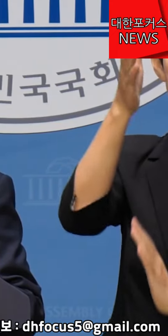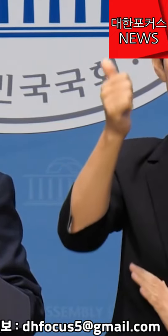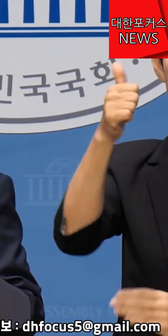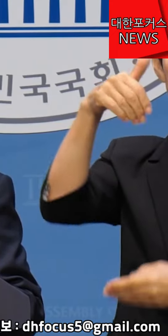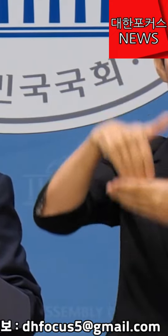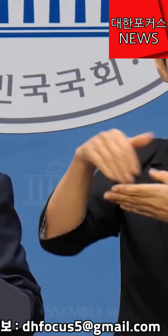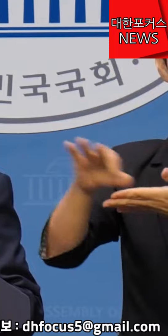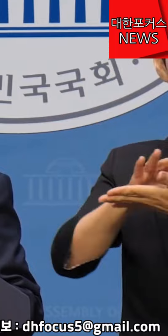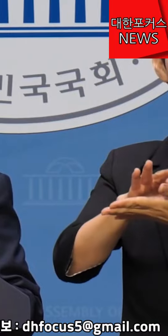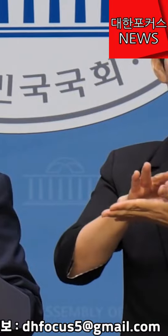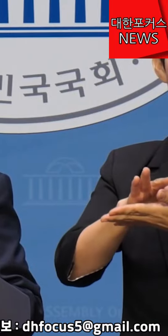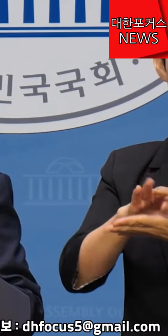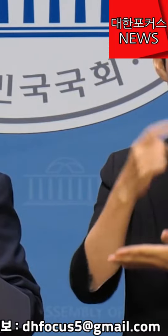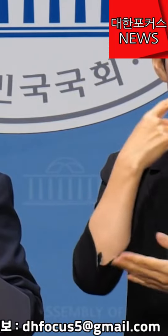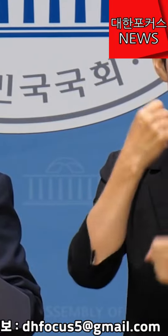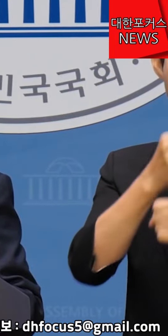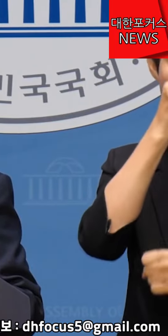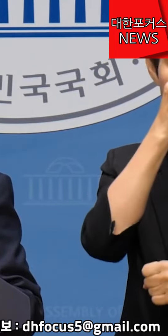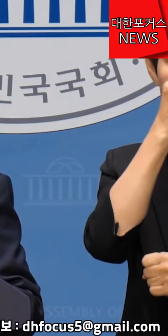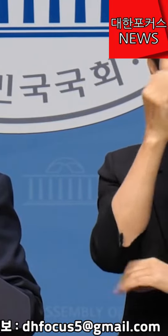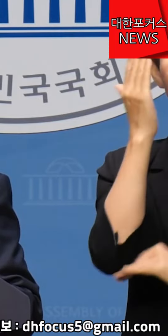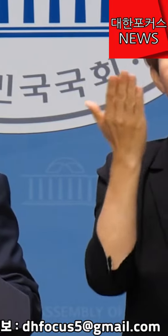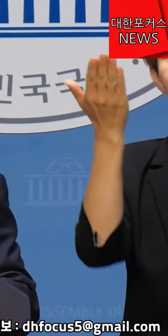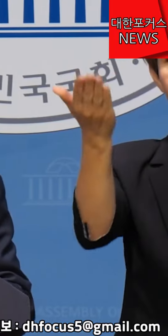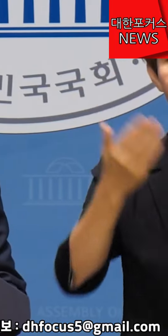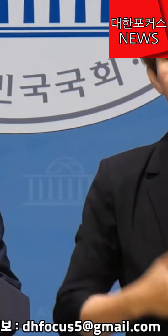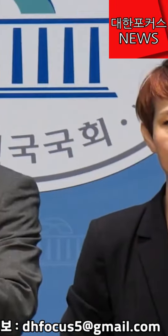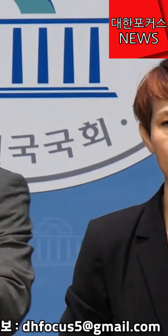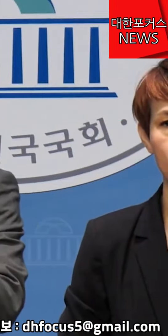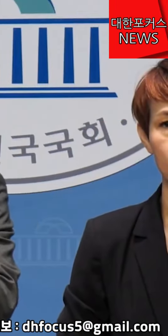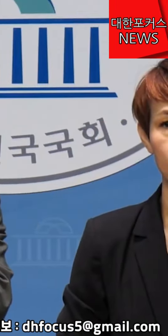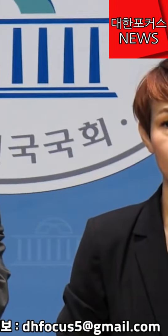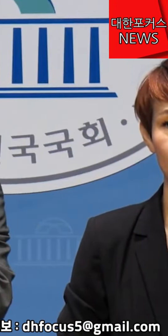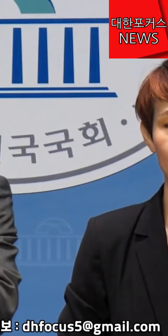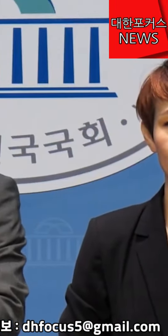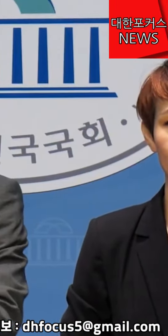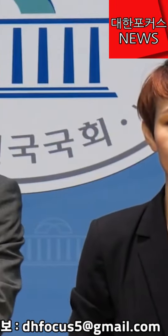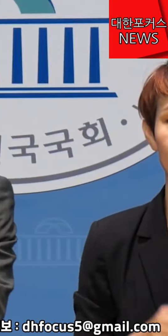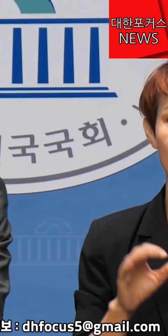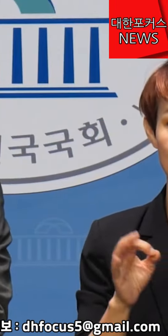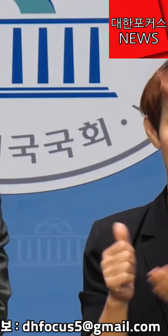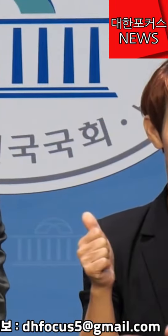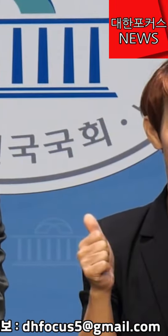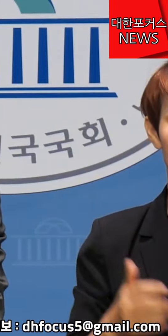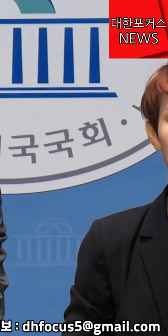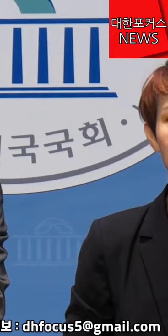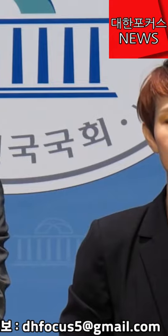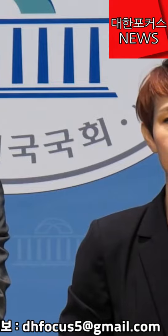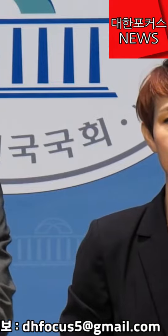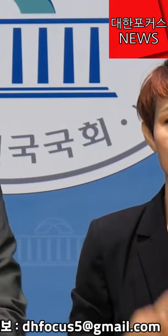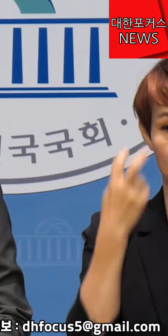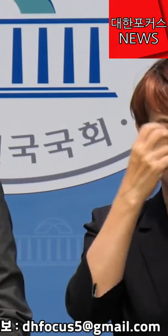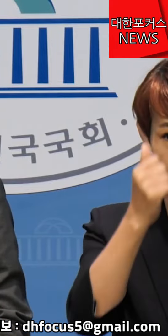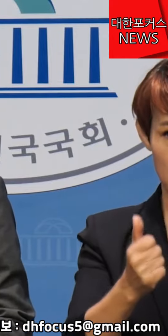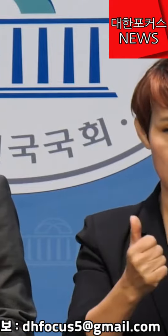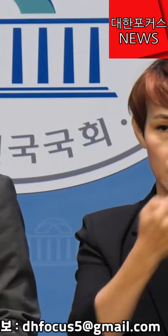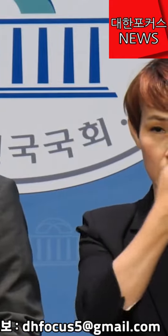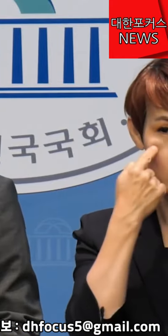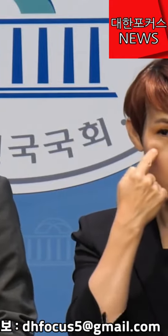둔갑시킨 사실 조작에 대해 말씀드리겠습니다. 네, 김동하 당선인입니다. 검찰이 증거